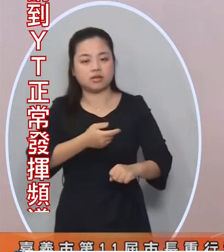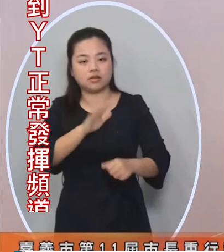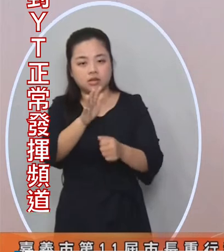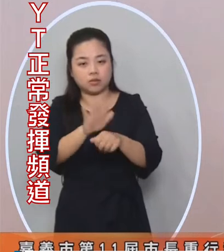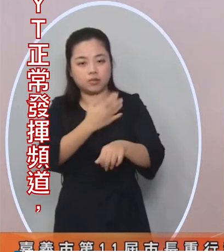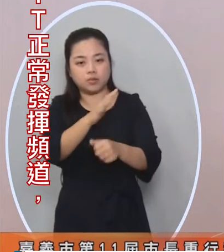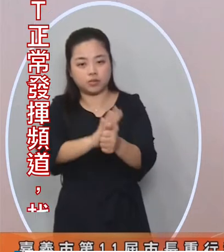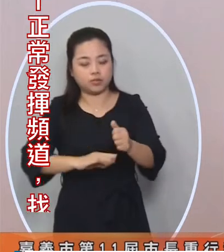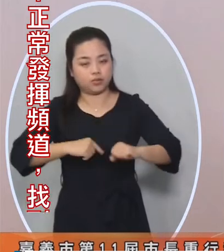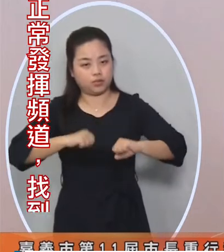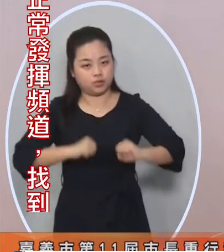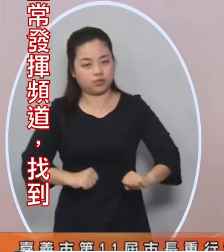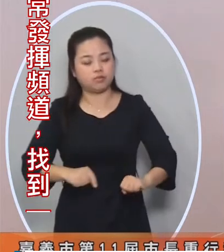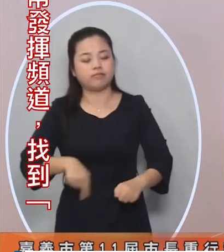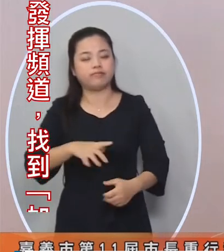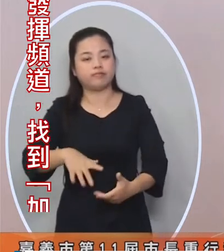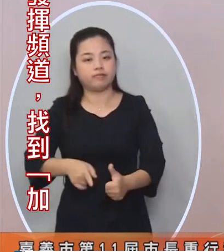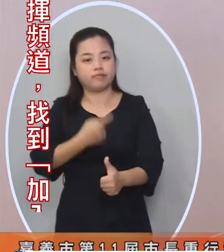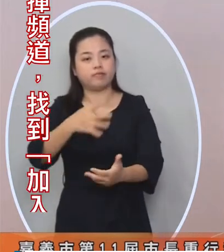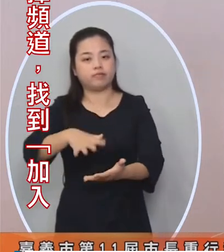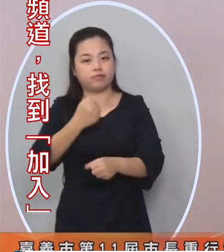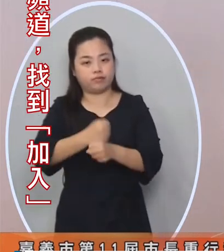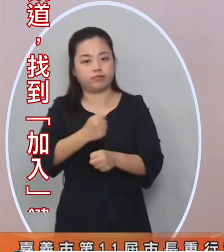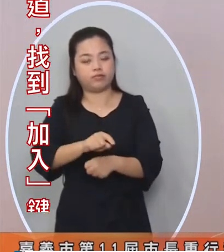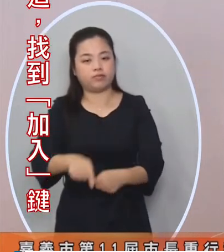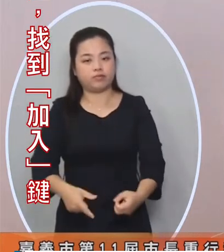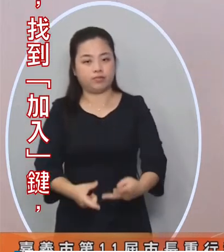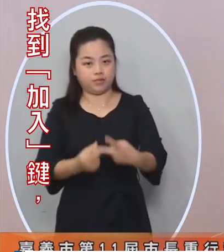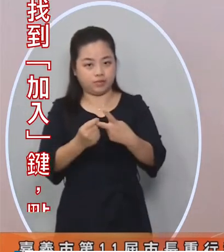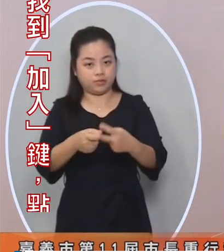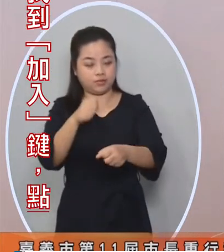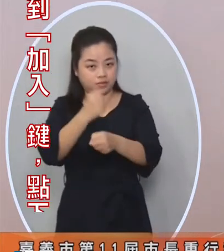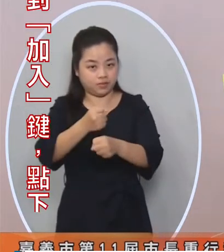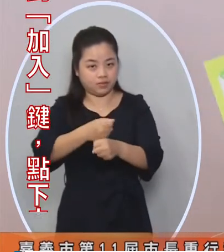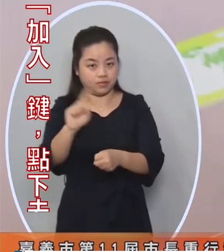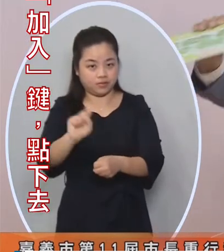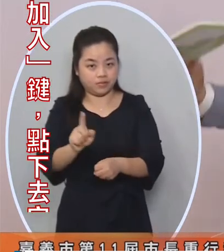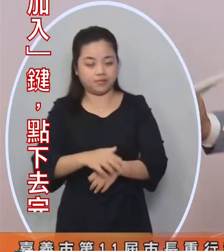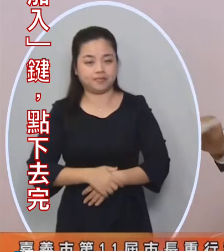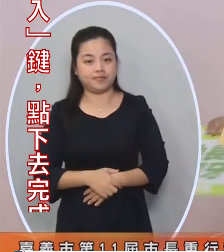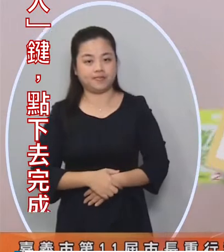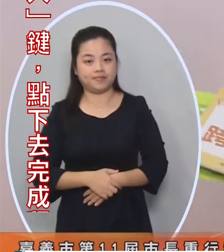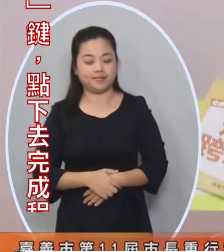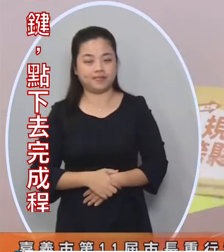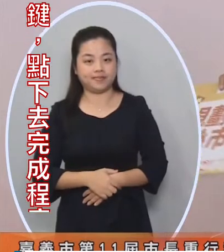健康，这个是我们第一个要做的事情。那第二个要做的事情叫做。